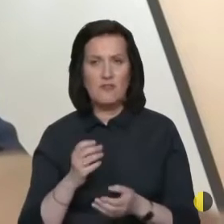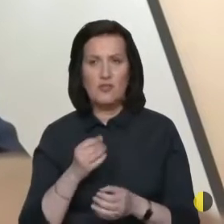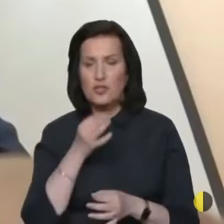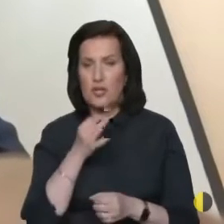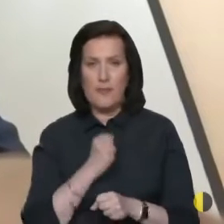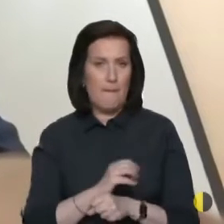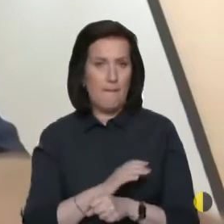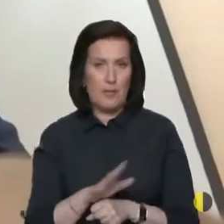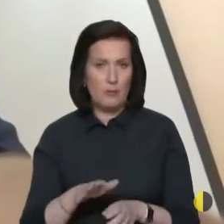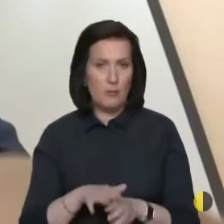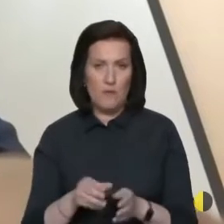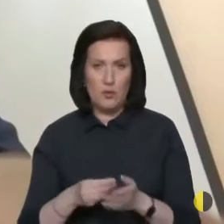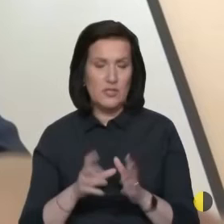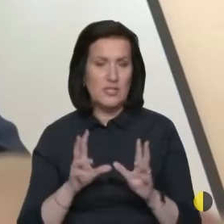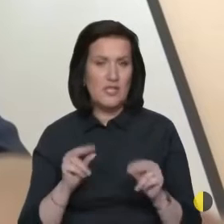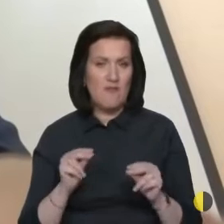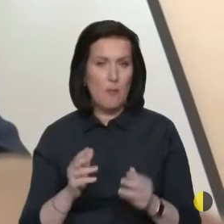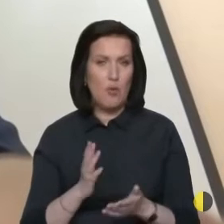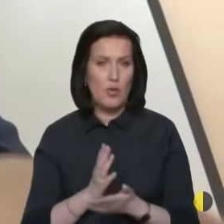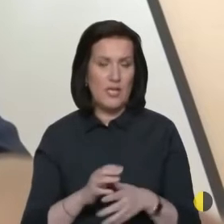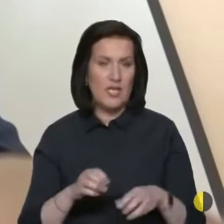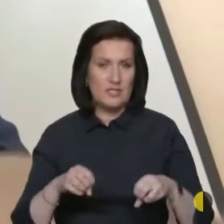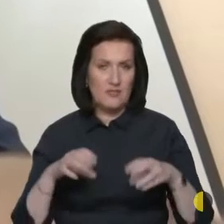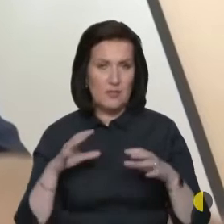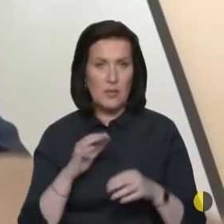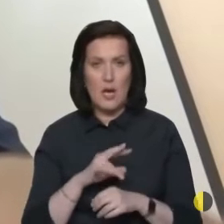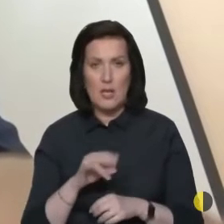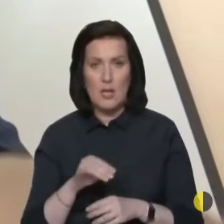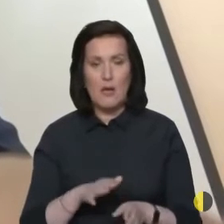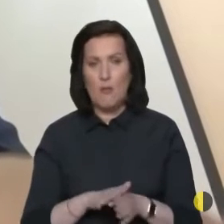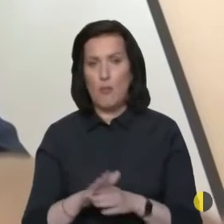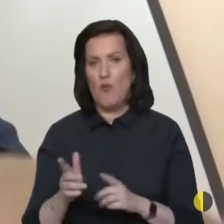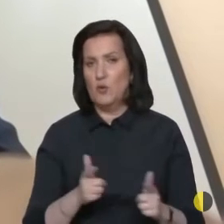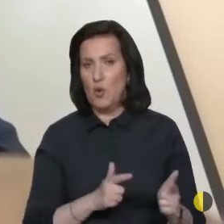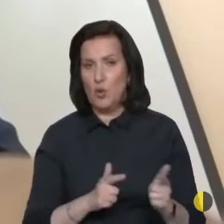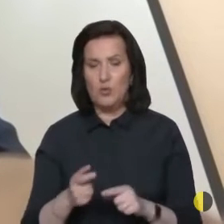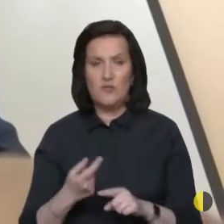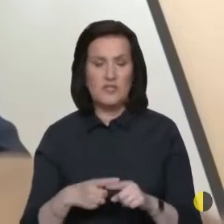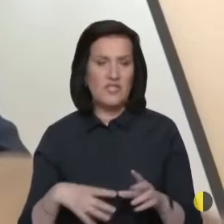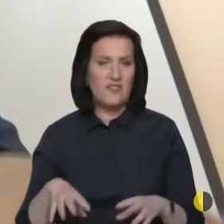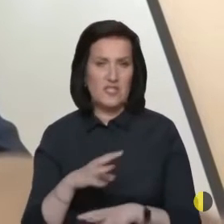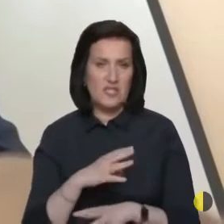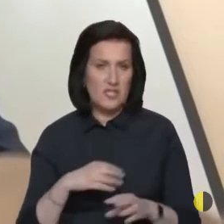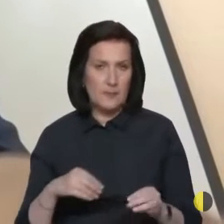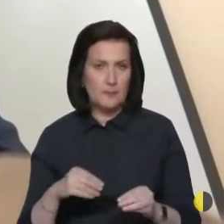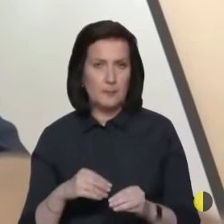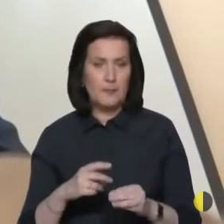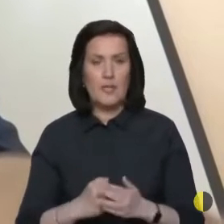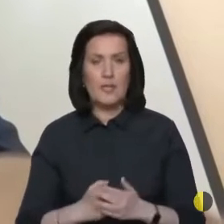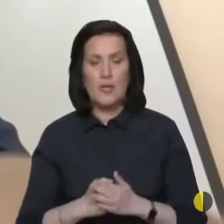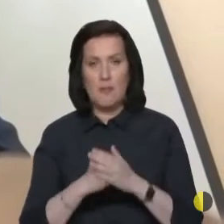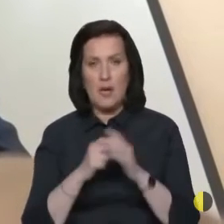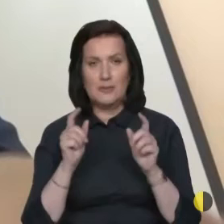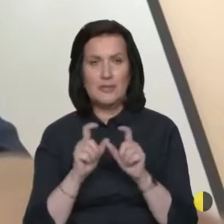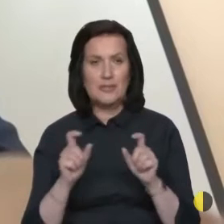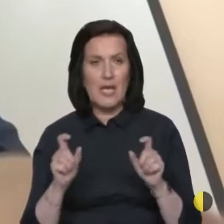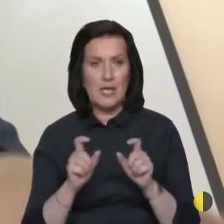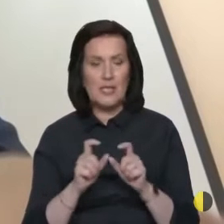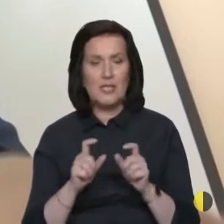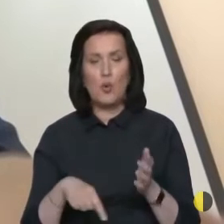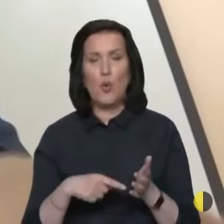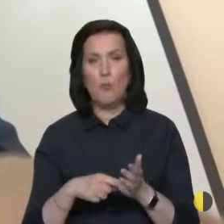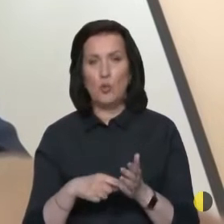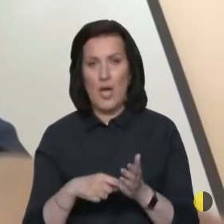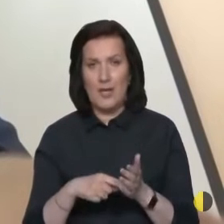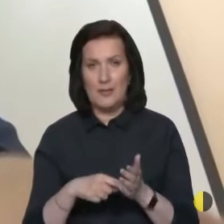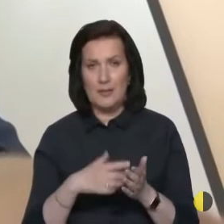тому що, слава Богу, є світло, але повна готовність, тобто це всі на базі закладів, комунальних